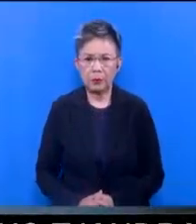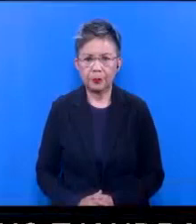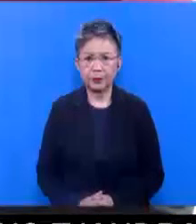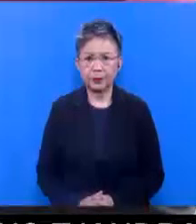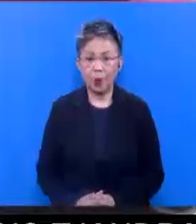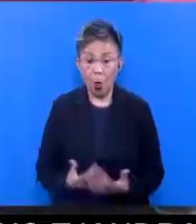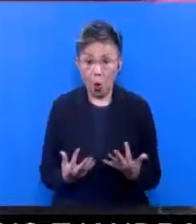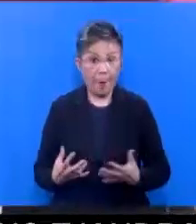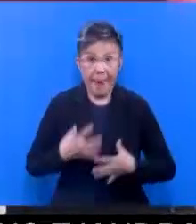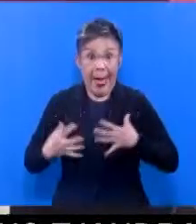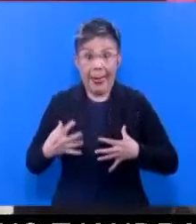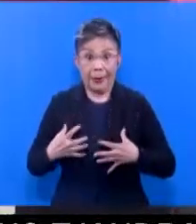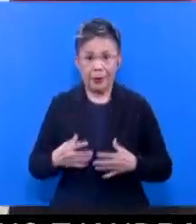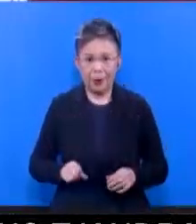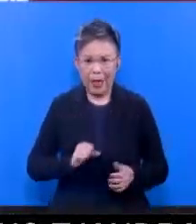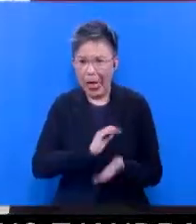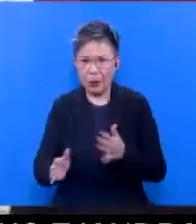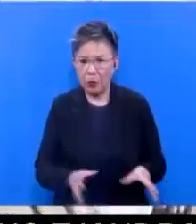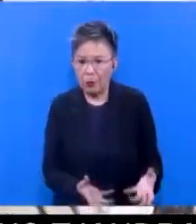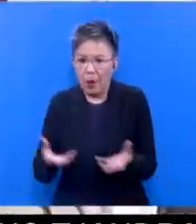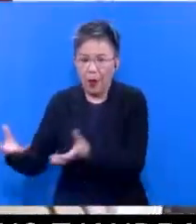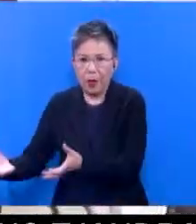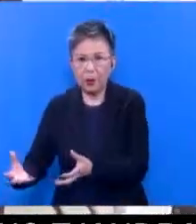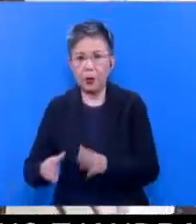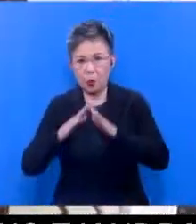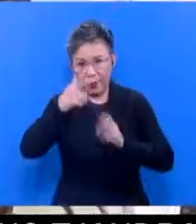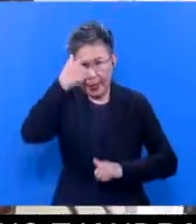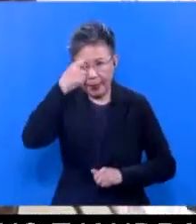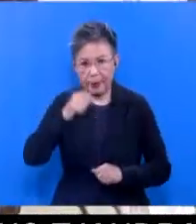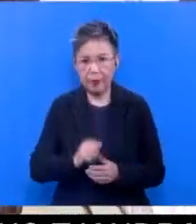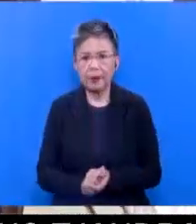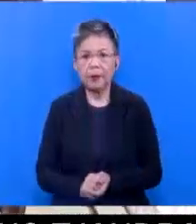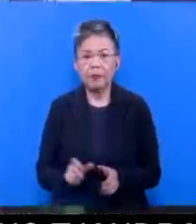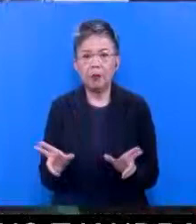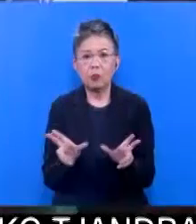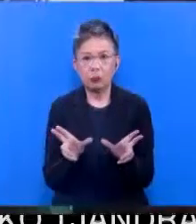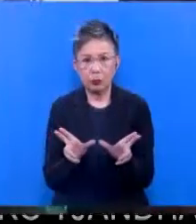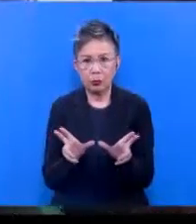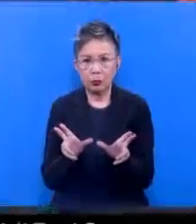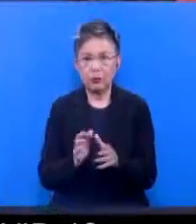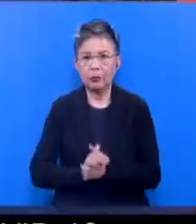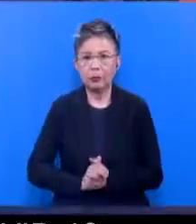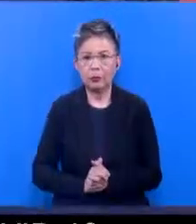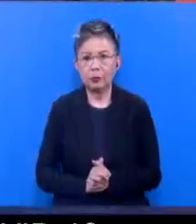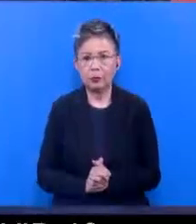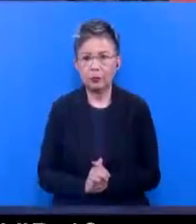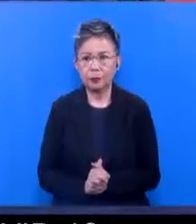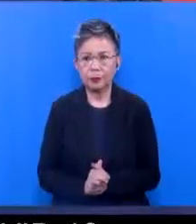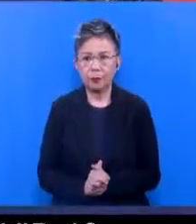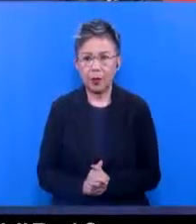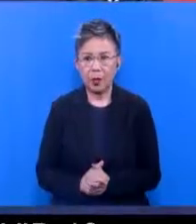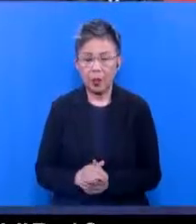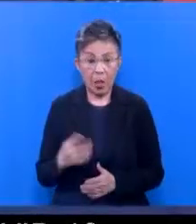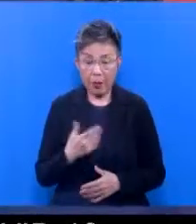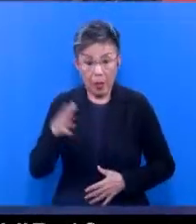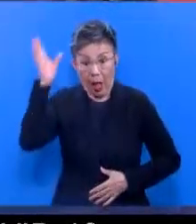Sempat panik, sejumlah kerabat melarikan korban yang mengalami luka ke Rumah Sakit Regional Mamuju. Ya, kita juga kurang